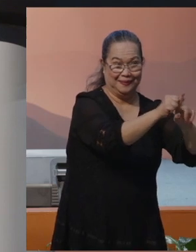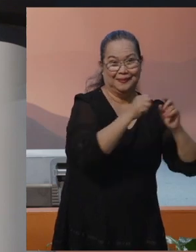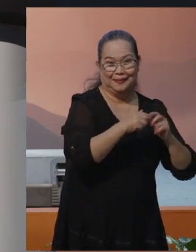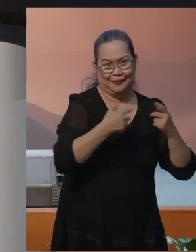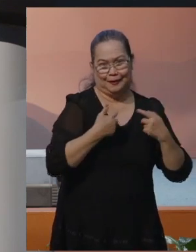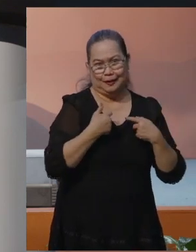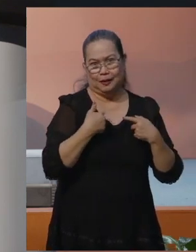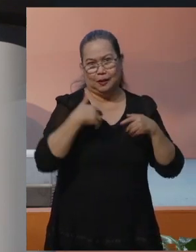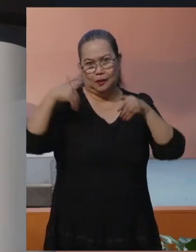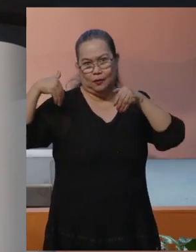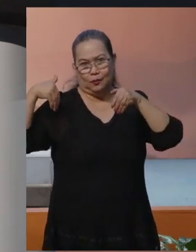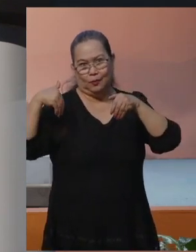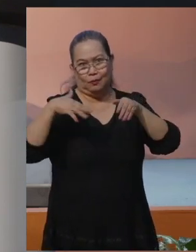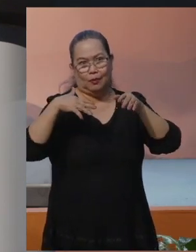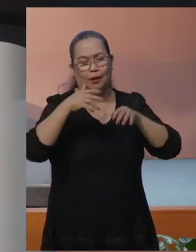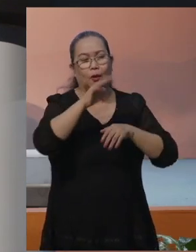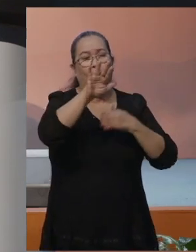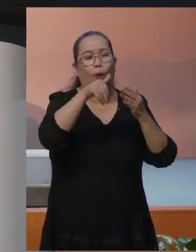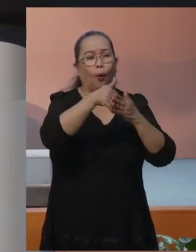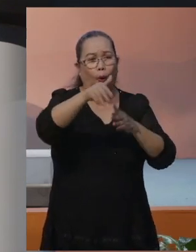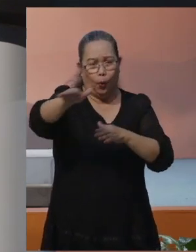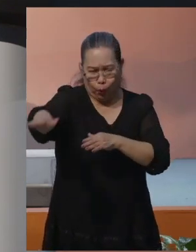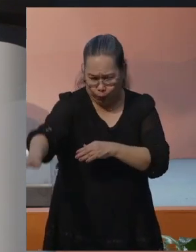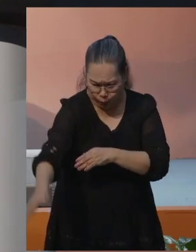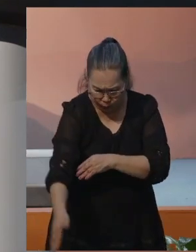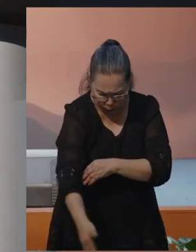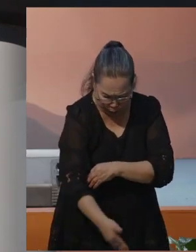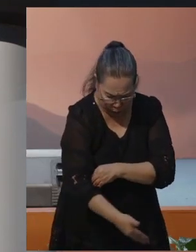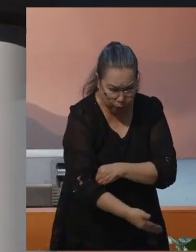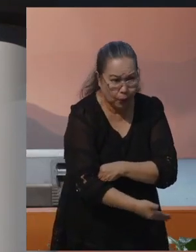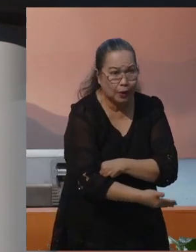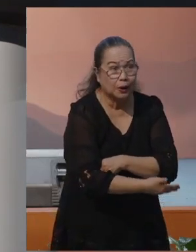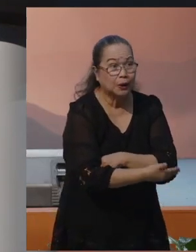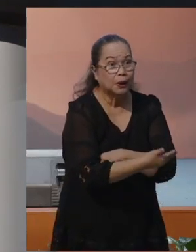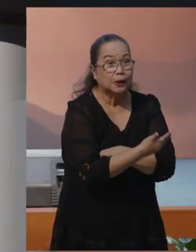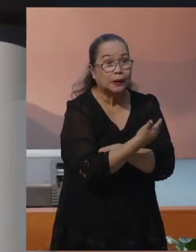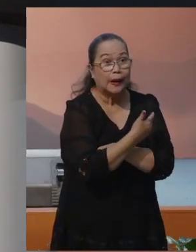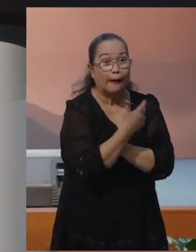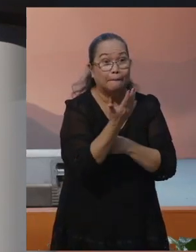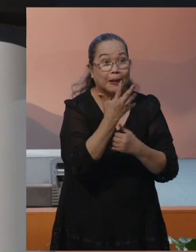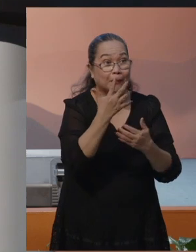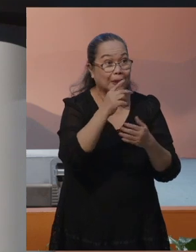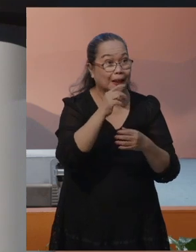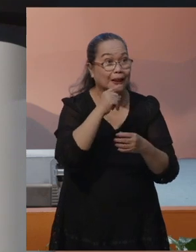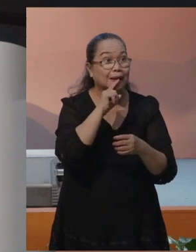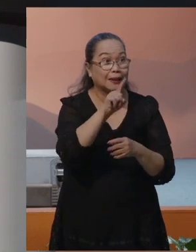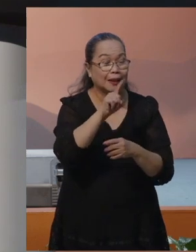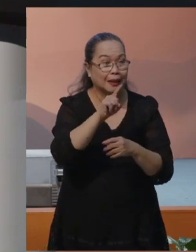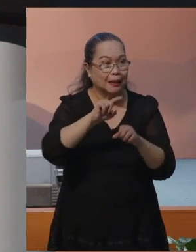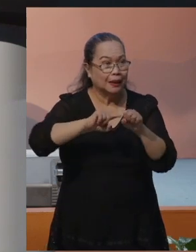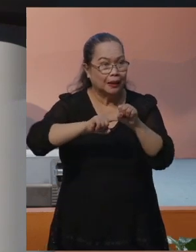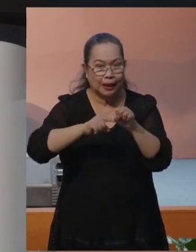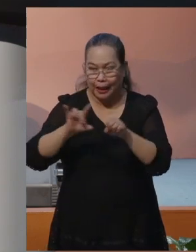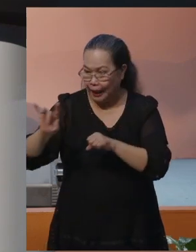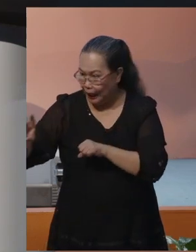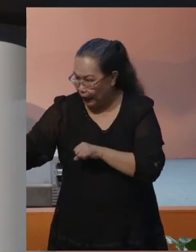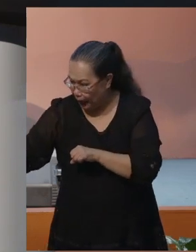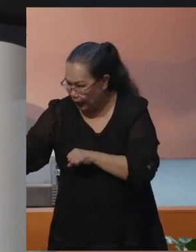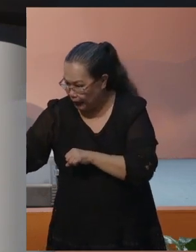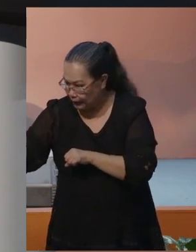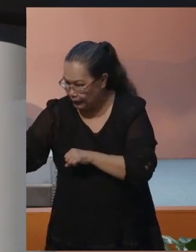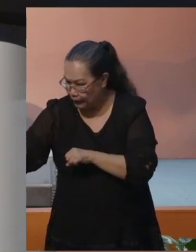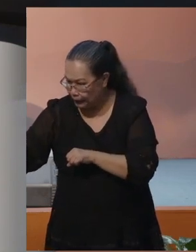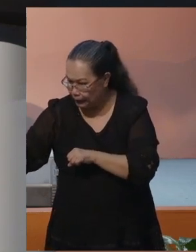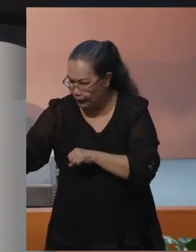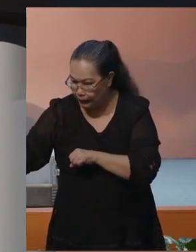Having marched all night. All night. Siguro ang gabi, usually all night, mga 8 to 10 hours.